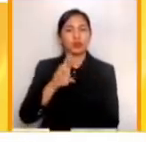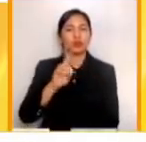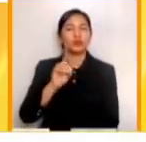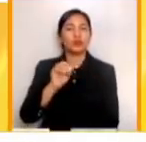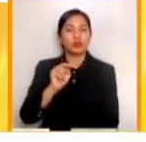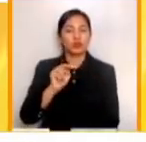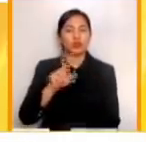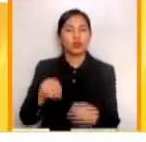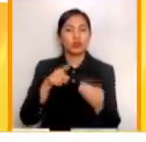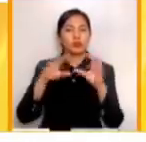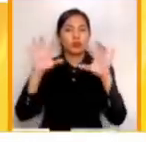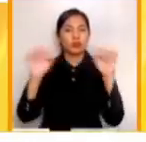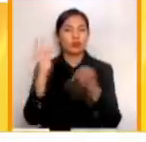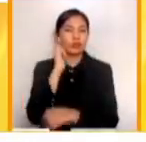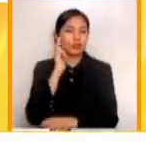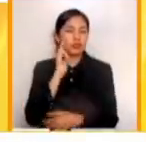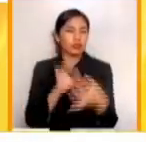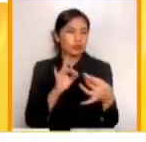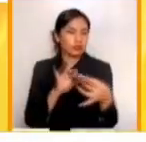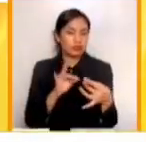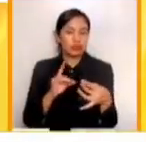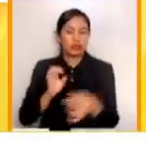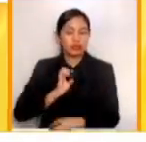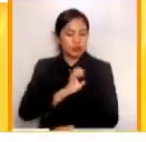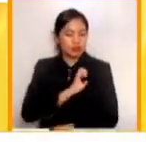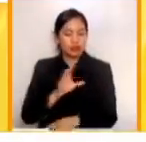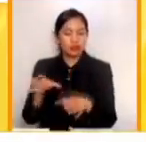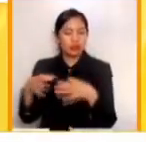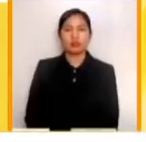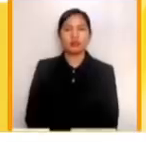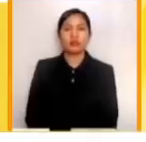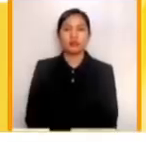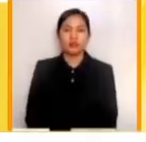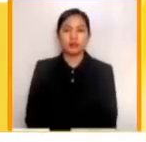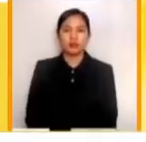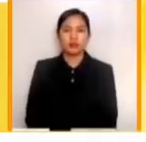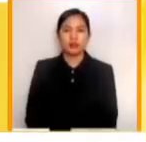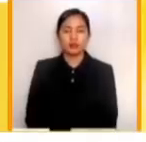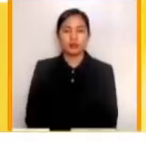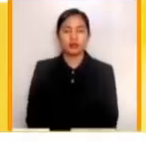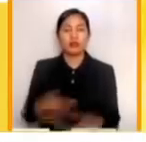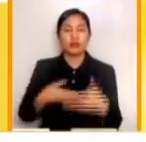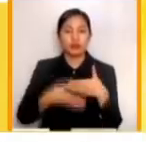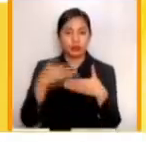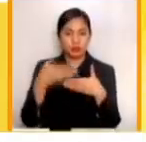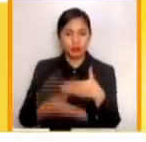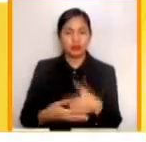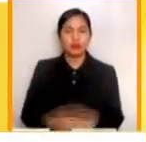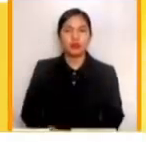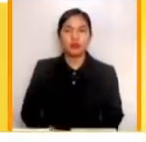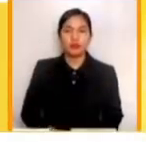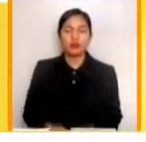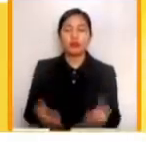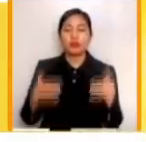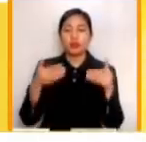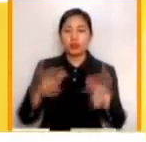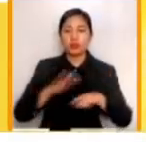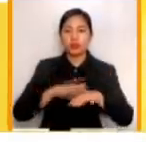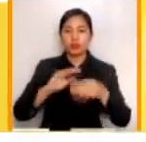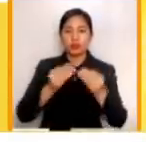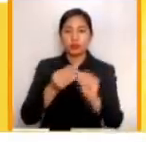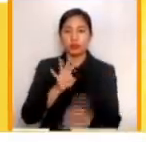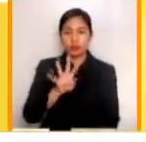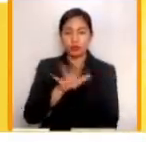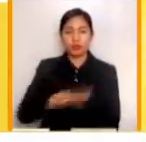na niya padadaluhin ang mga opisyal ng gobyerno sa mga pagdinig ng Senate Blue Ribbon Committee. Mananatili pa rin sa Alert Level 4 ang Metro Manila pero dinagdagan